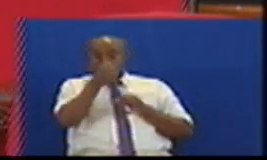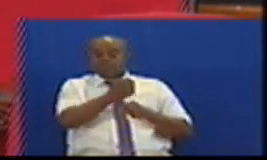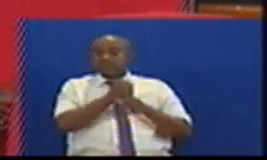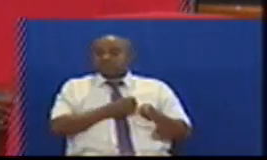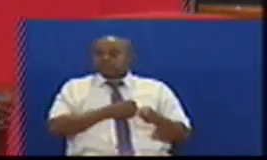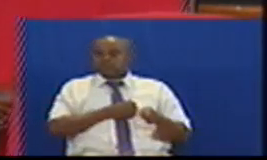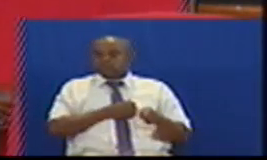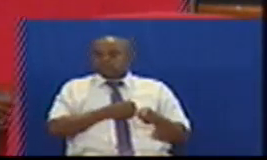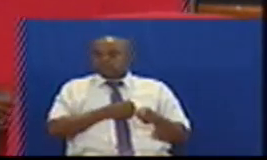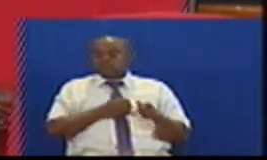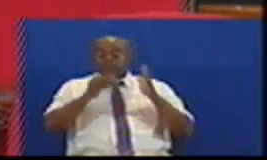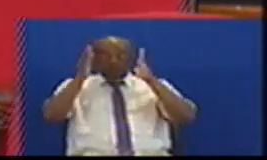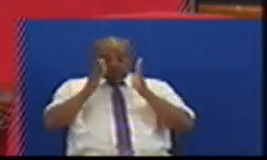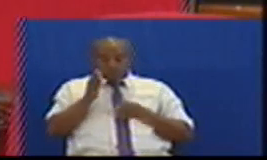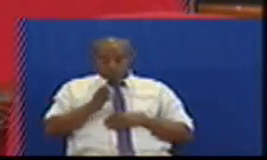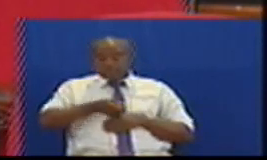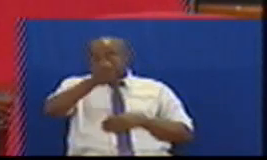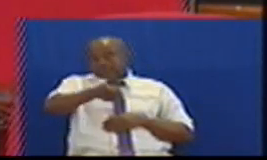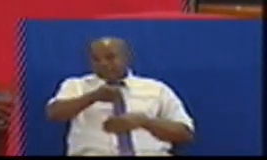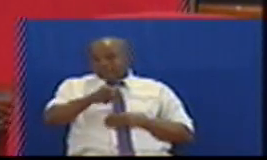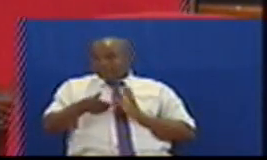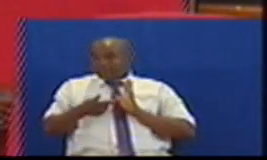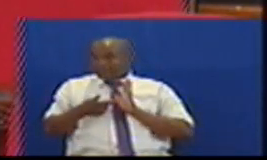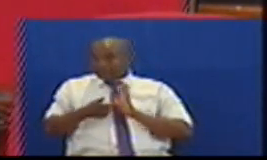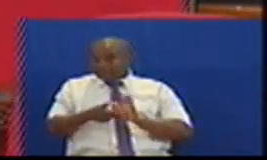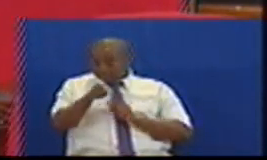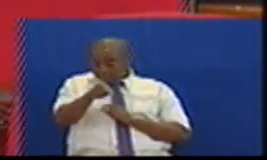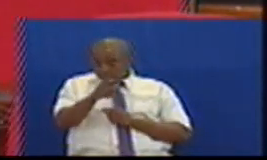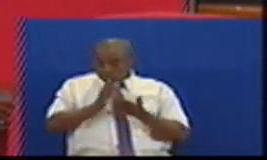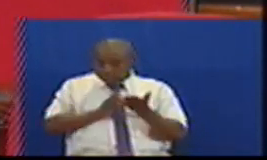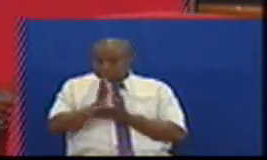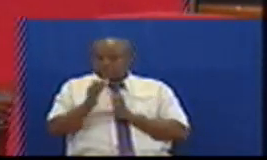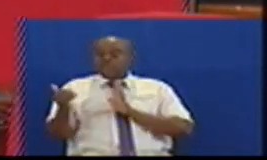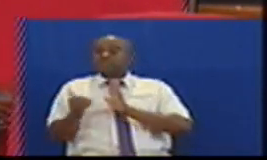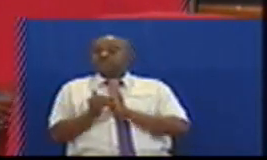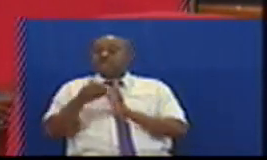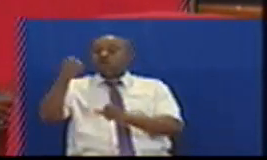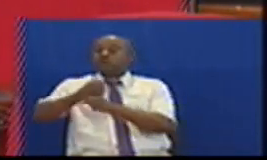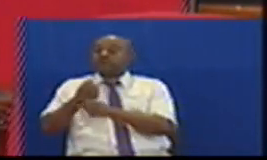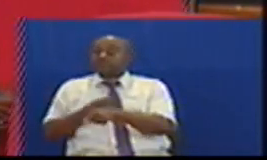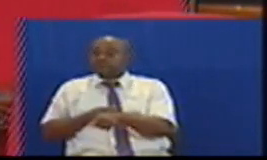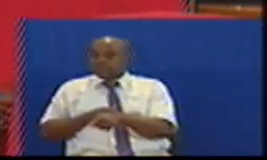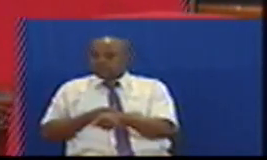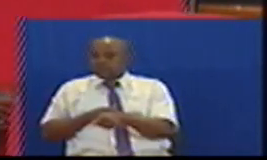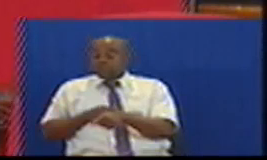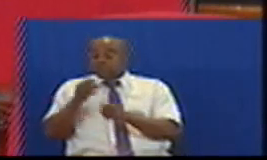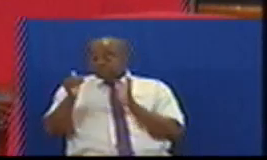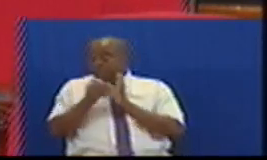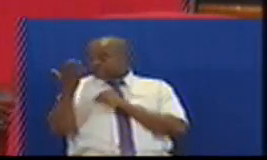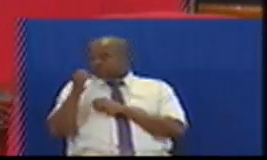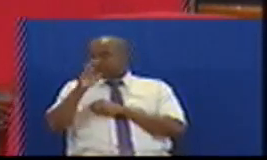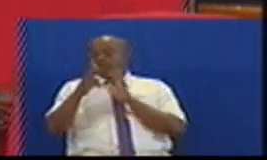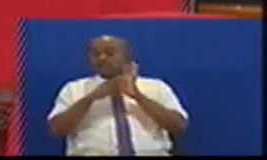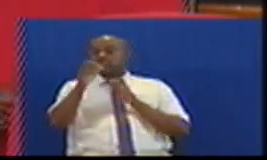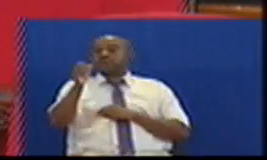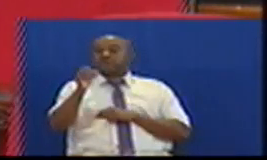Mheshimiwa Speaker, hivi karibuni tumepitisha sheria ya usuluhishi. Sheria iliyokuwepo ina zaidi ya miaka 70. Katika hali